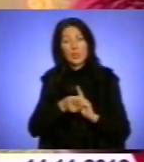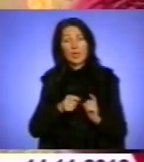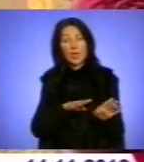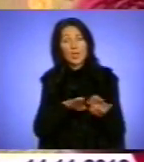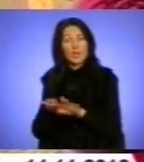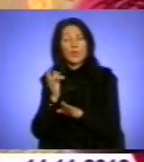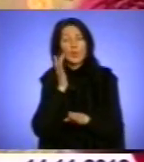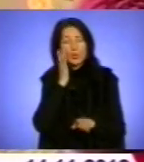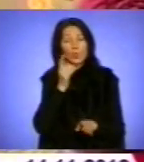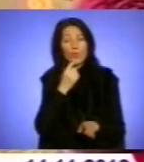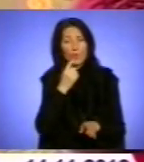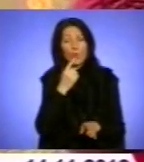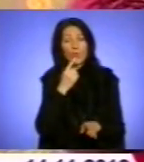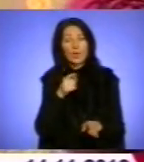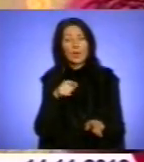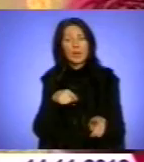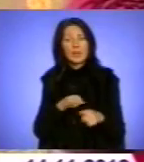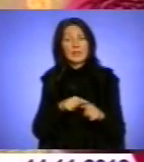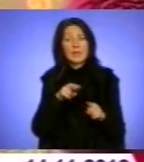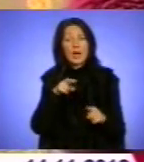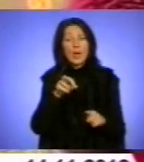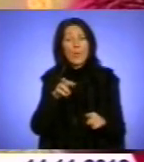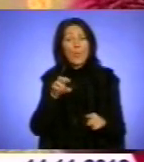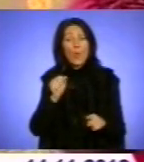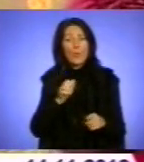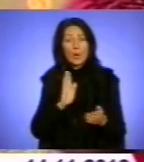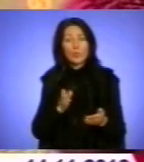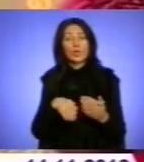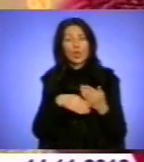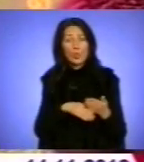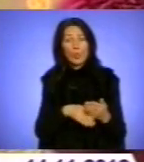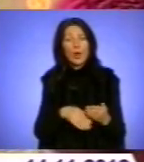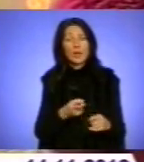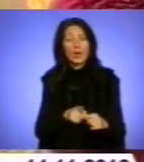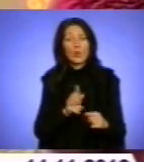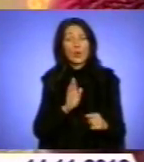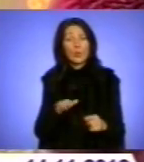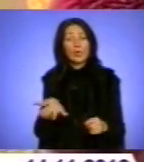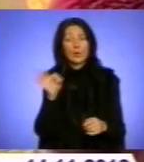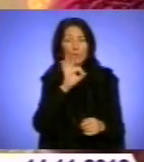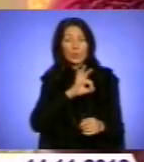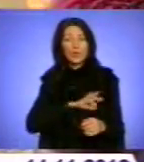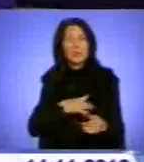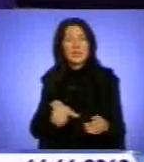помпа, вона в них може слугувати такою перехідною, якою будуть користуватися вся ця сім'я.